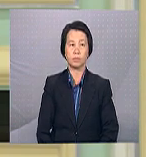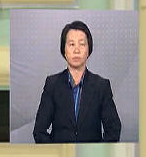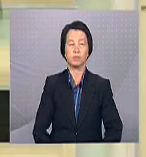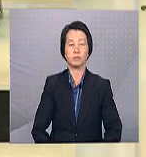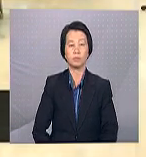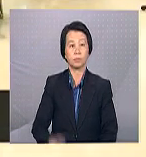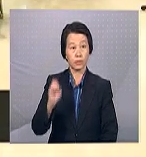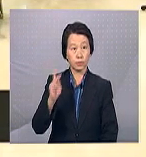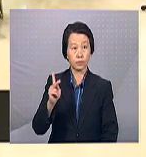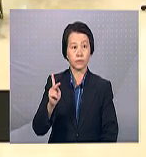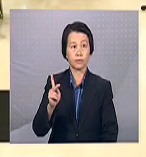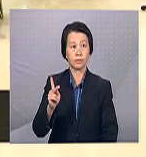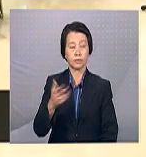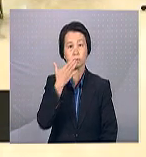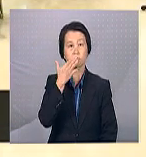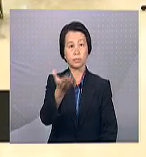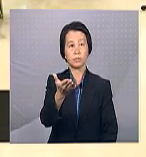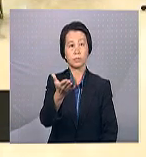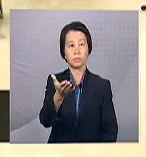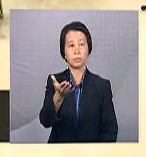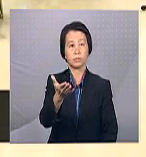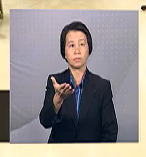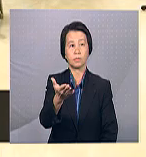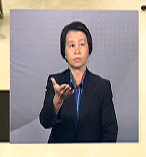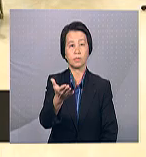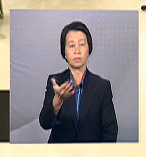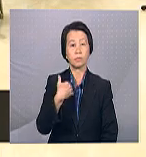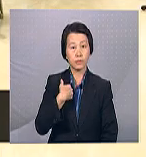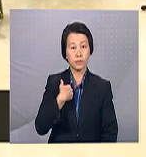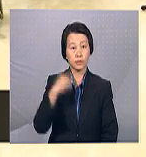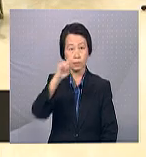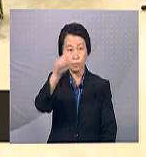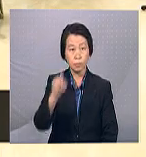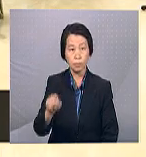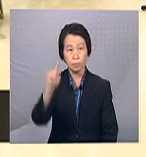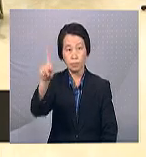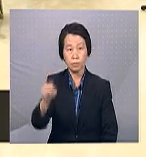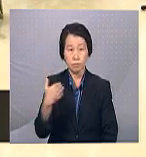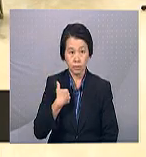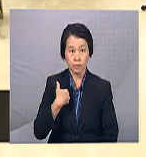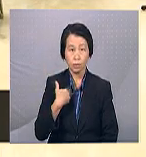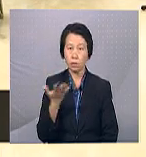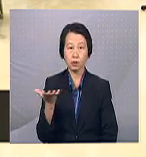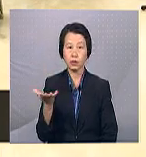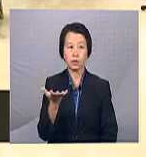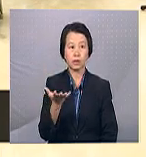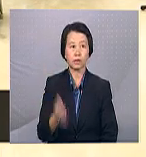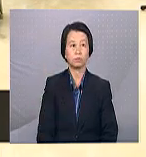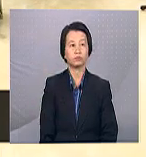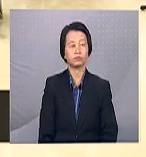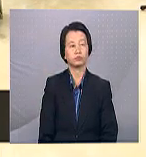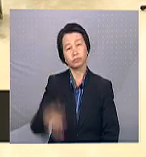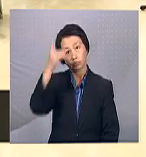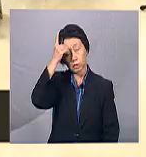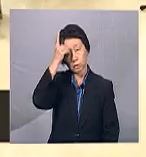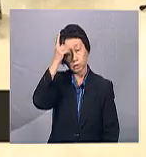Okey. Terima kasih. Ada soalan? Datuk Sri,